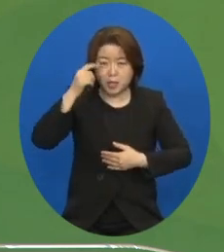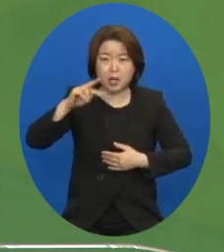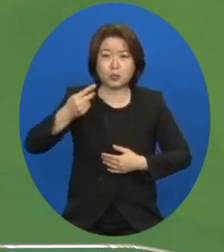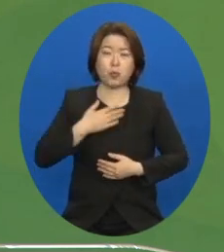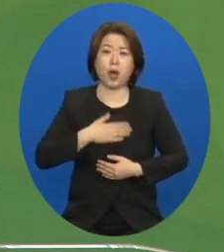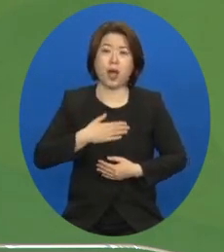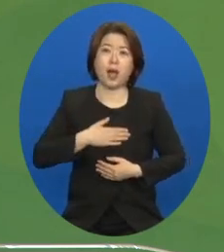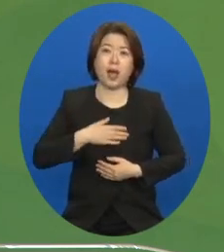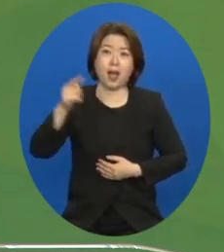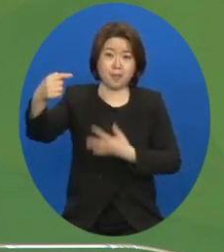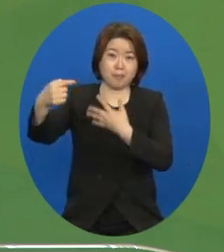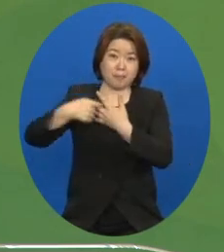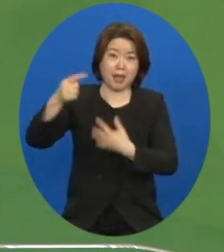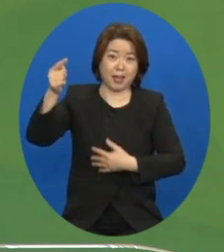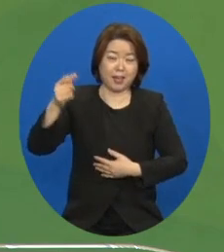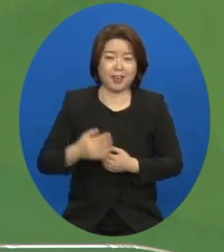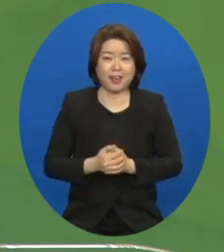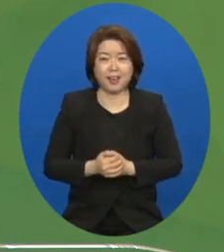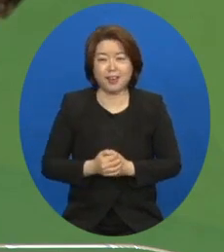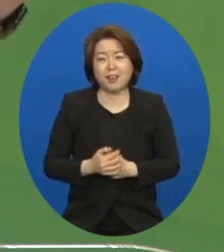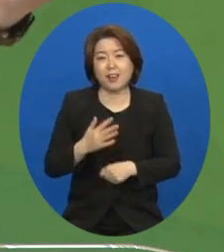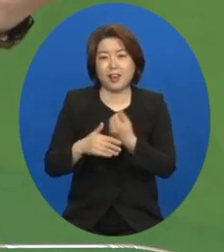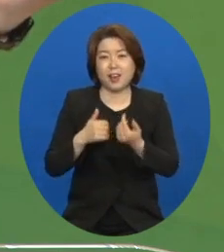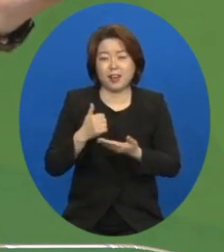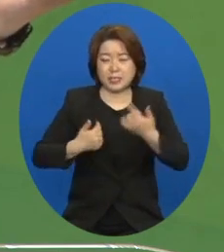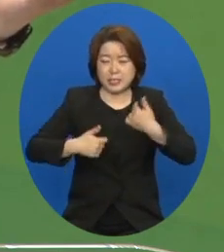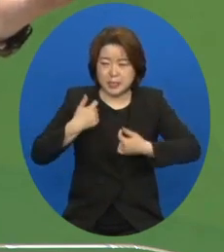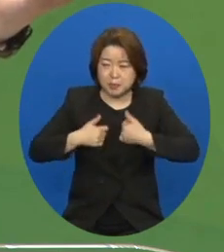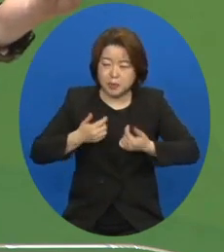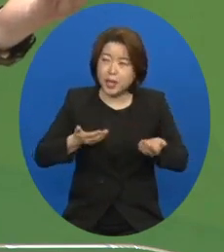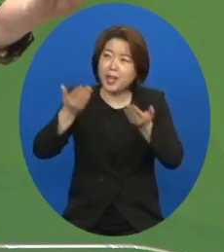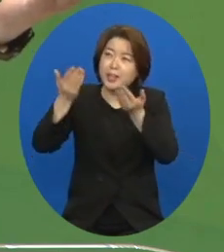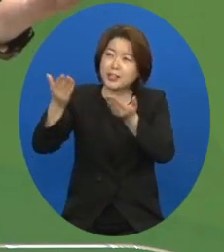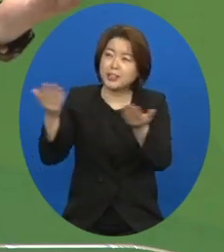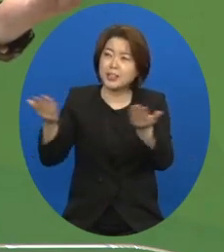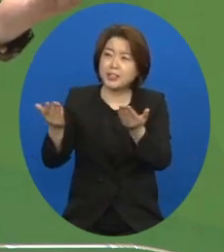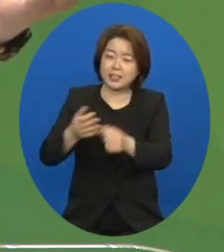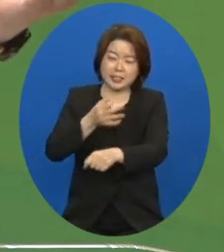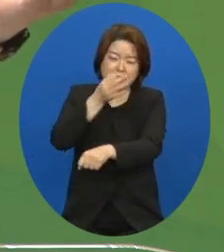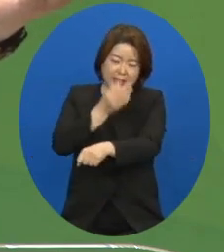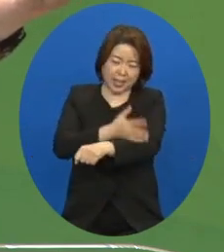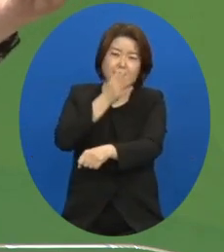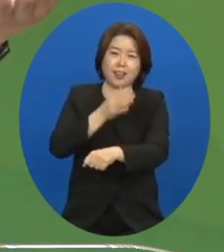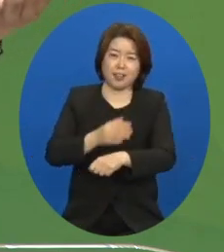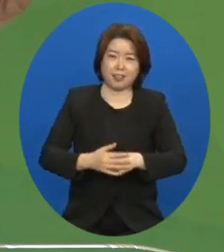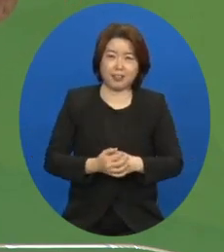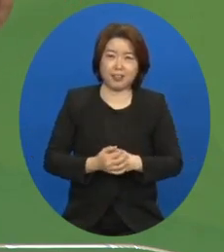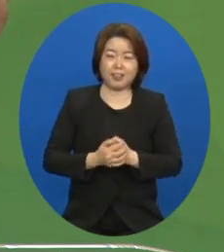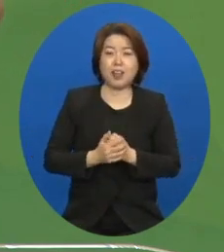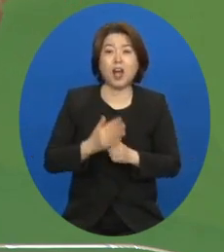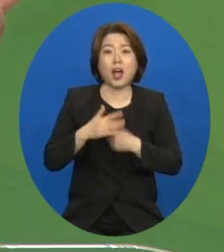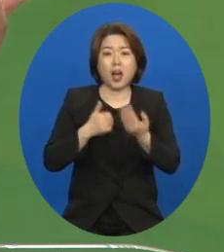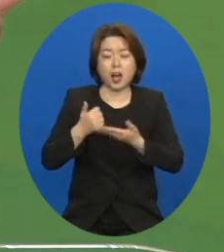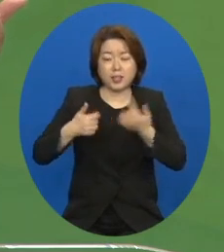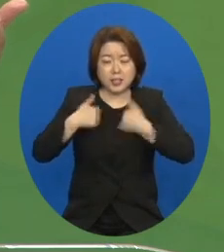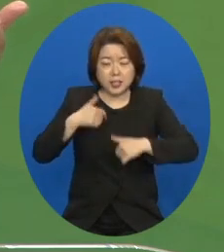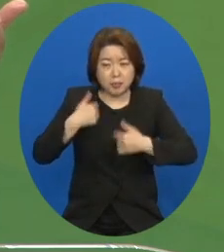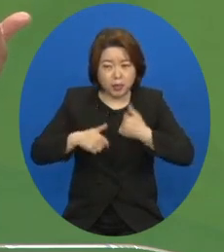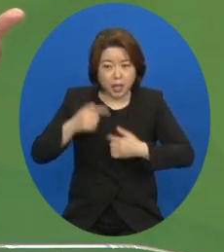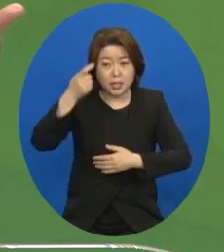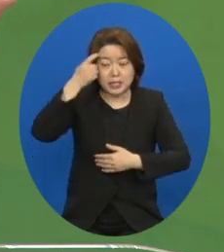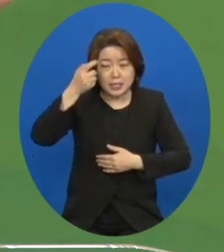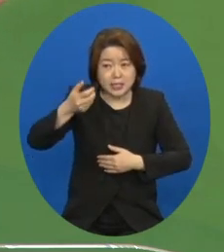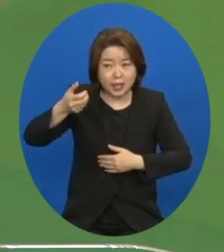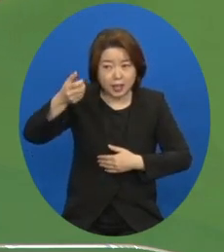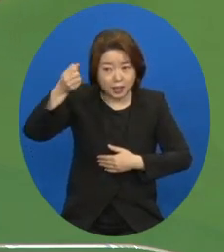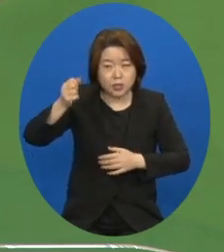분이에요. 그러니 하나님을 기쁘시게 하는 일은 간단해요. 하나님을 기쁘시게 하는 생각을